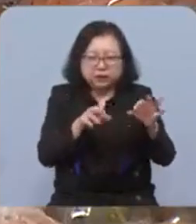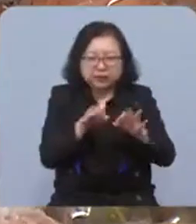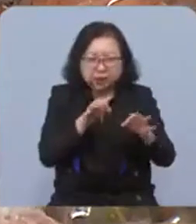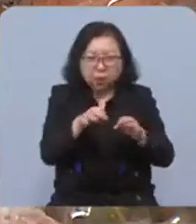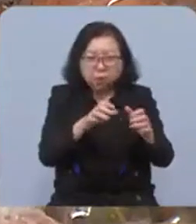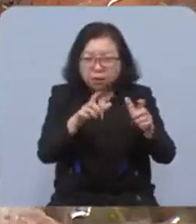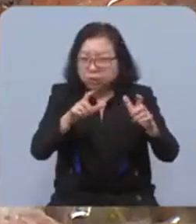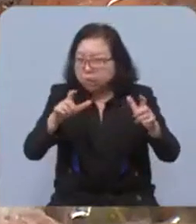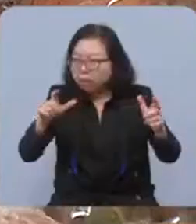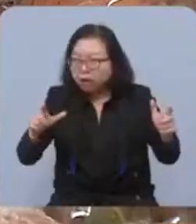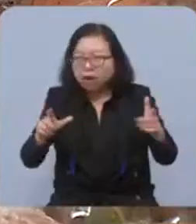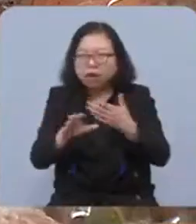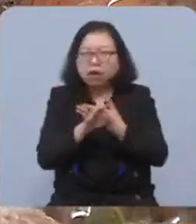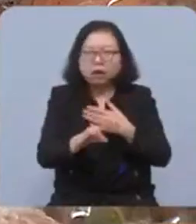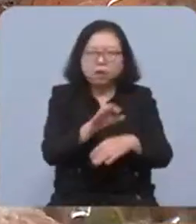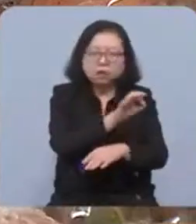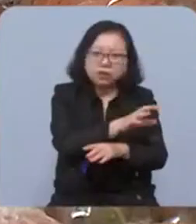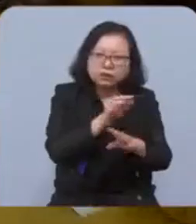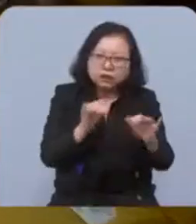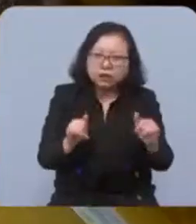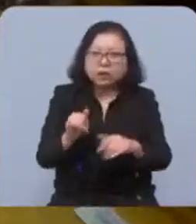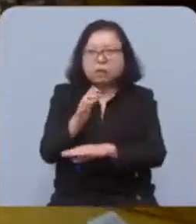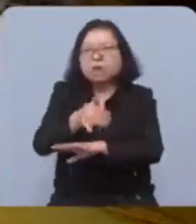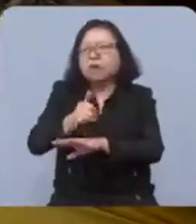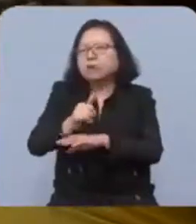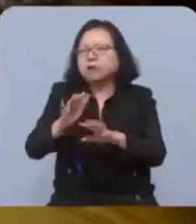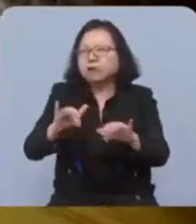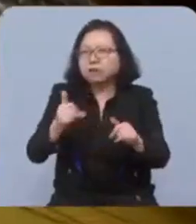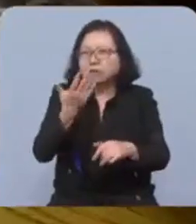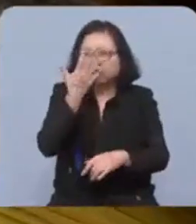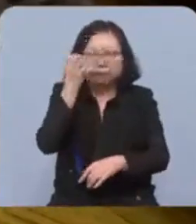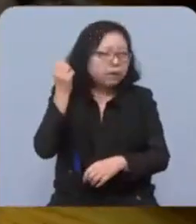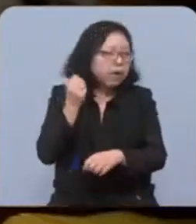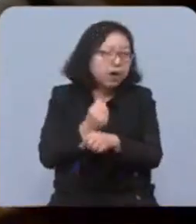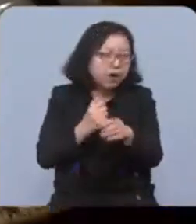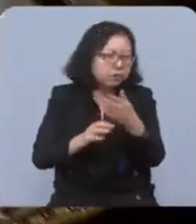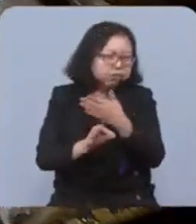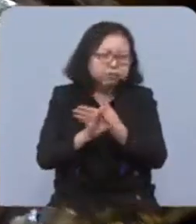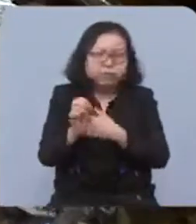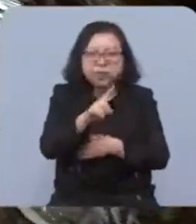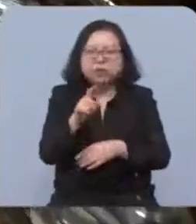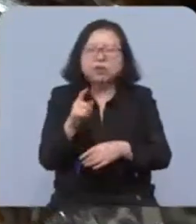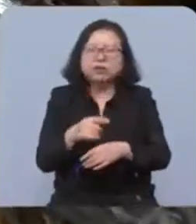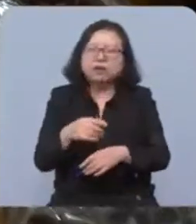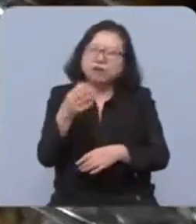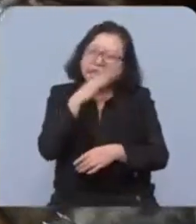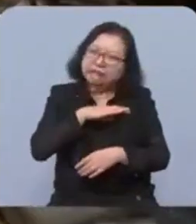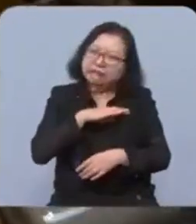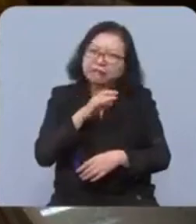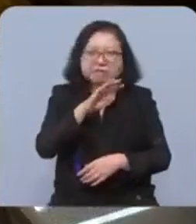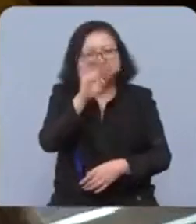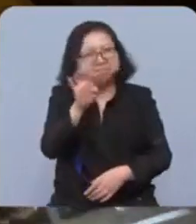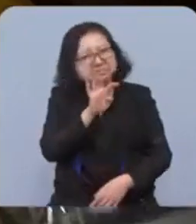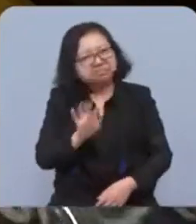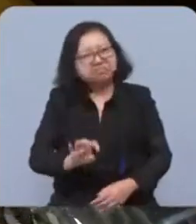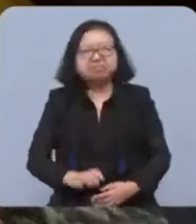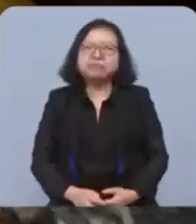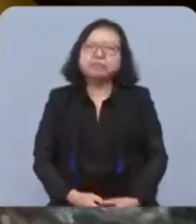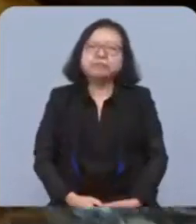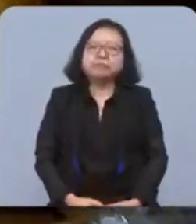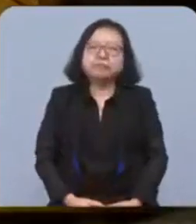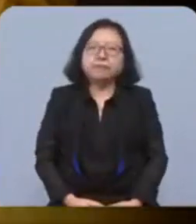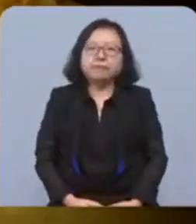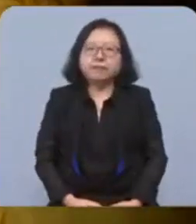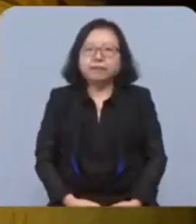추진한다면 소비자와 농민의 외면 속에서 로컬푸드 활성화를 기대하기는 어려워 보입니다 KBS 뉴스 한성원입니다